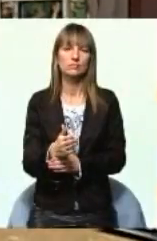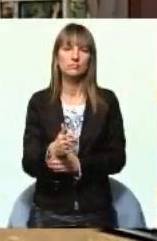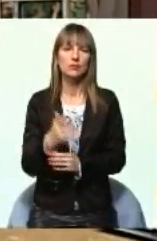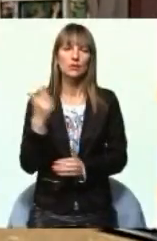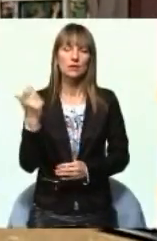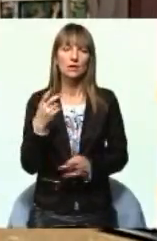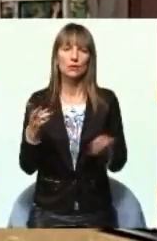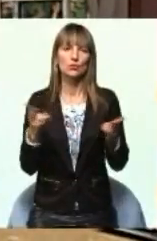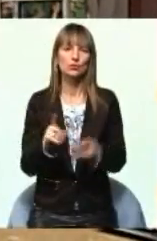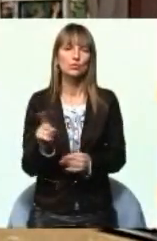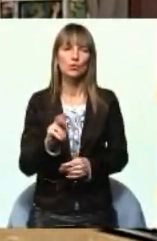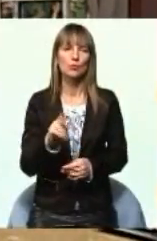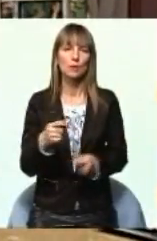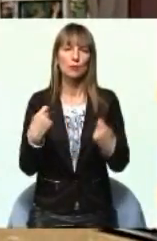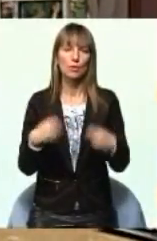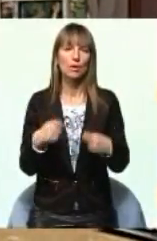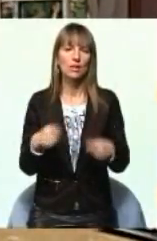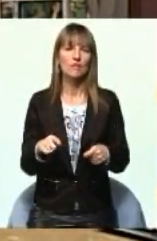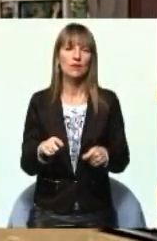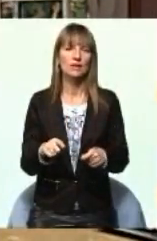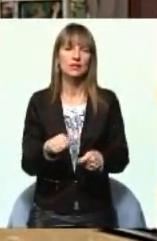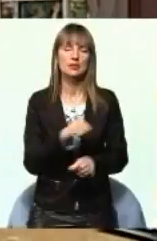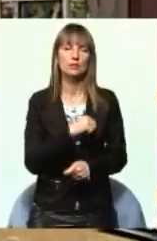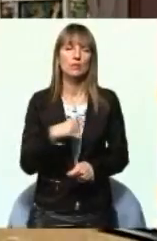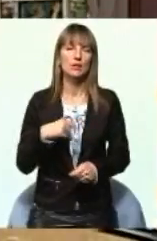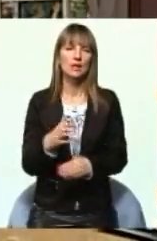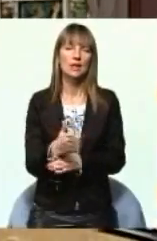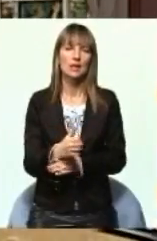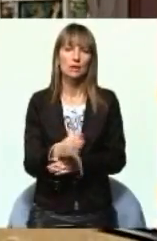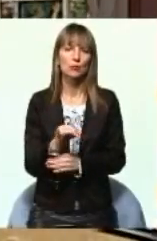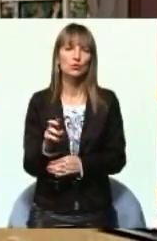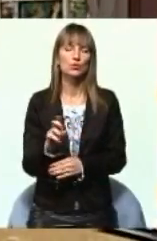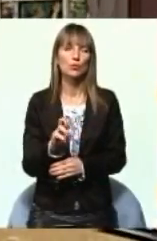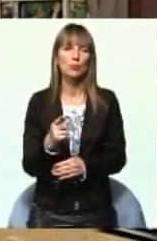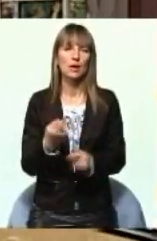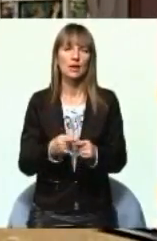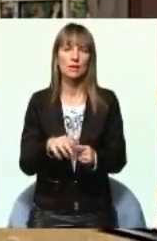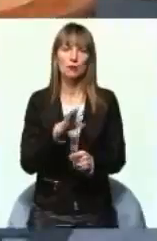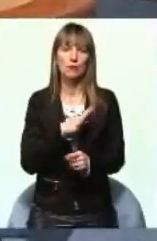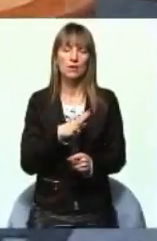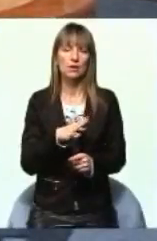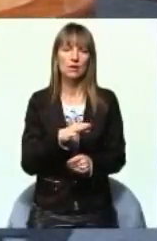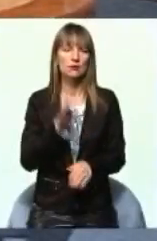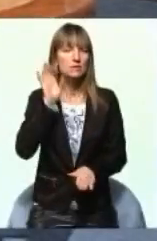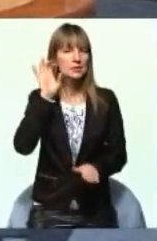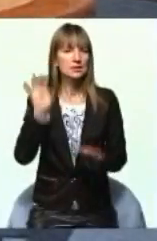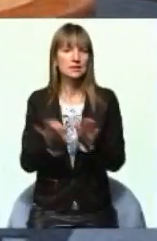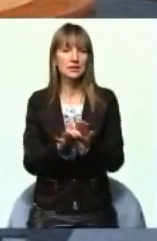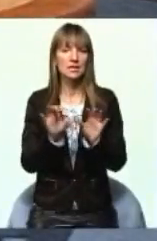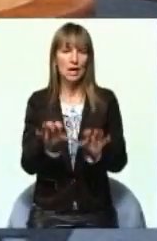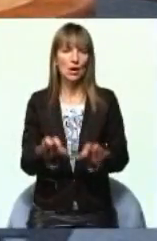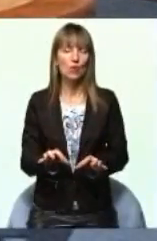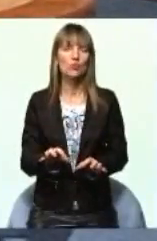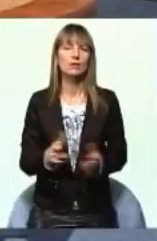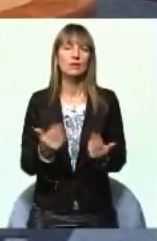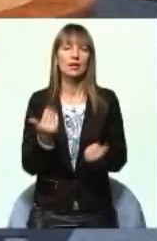рибне господарство потрібно, щоб продавати самостійно рибу, і щоб це все було законно. Так, ну це як аналогія наших ферм.